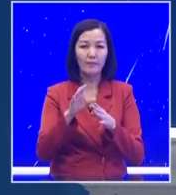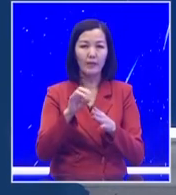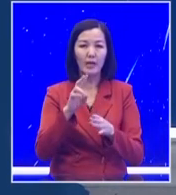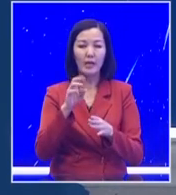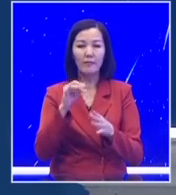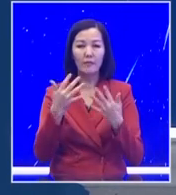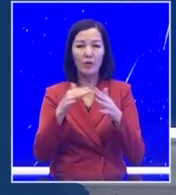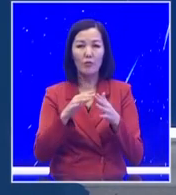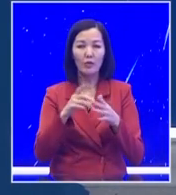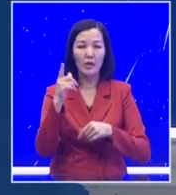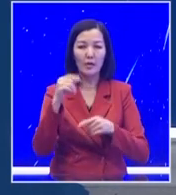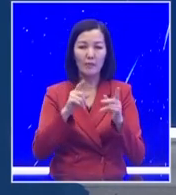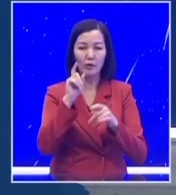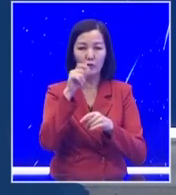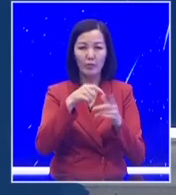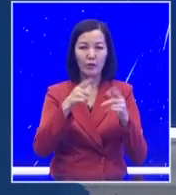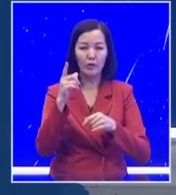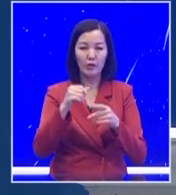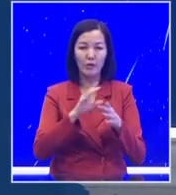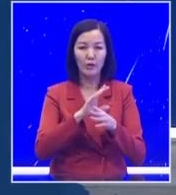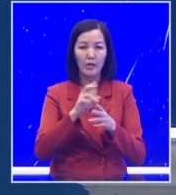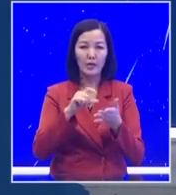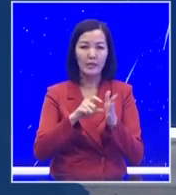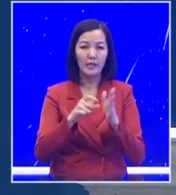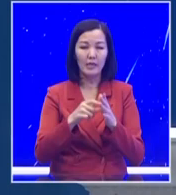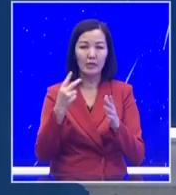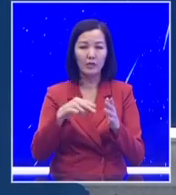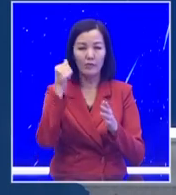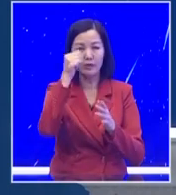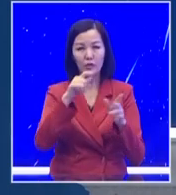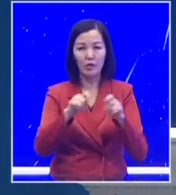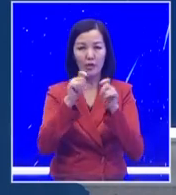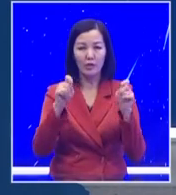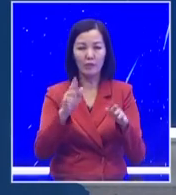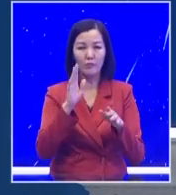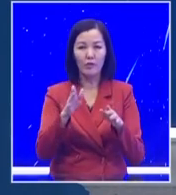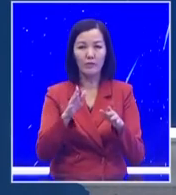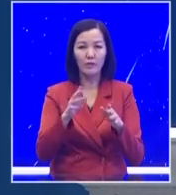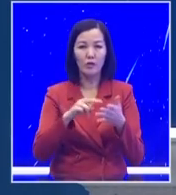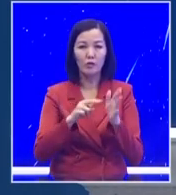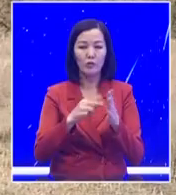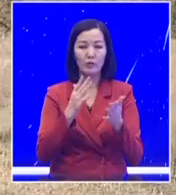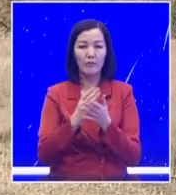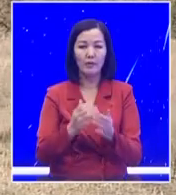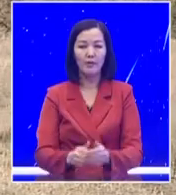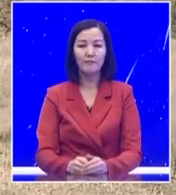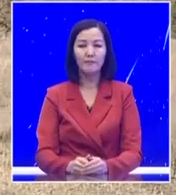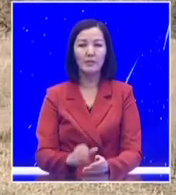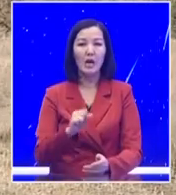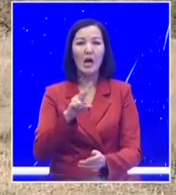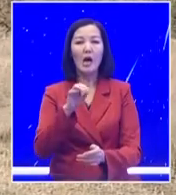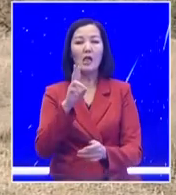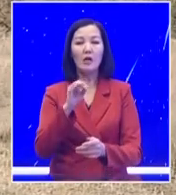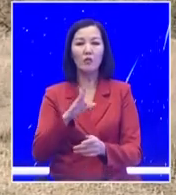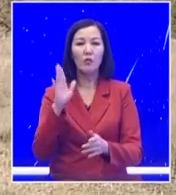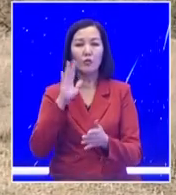ауылдық округінде қымыз бен шұбатты өңдеп бөтелкелерге құю сиехін 20-шы жылы қолданысқа береміз деп жоспарлап отырмыз. Алакөл туризмнен